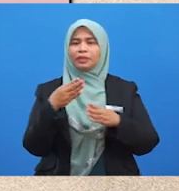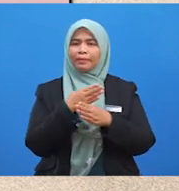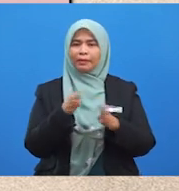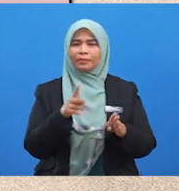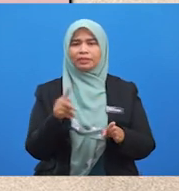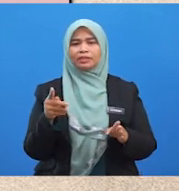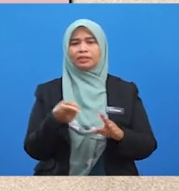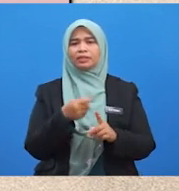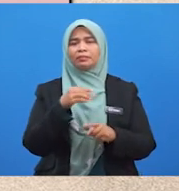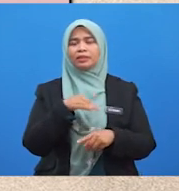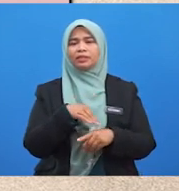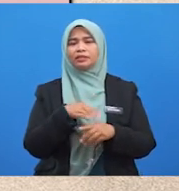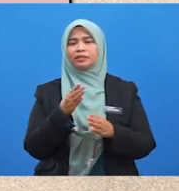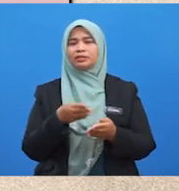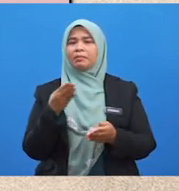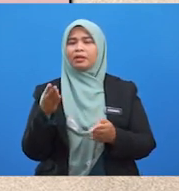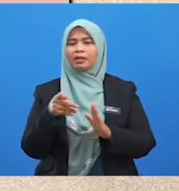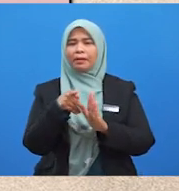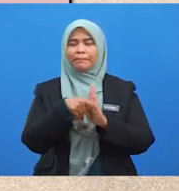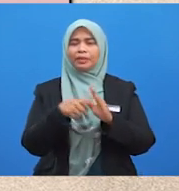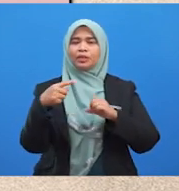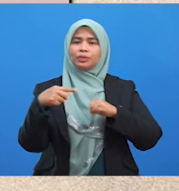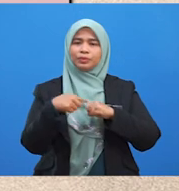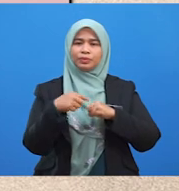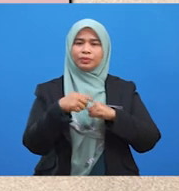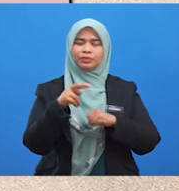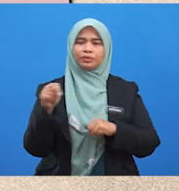dibebaskan daripada sebarang pertuduhan?